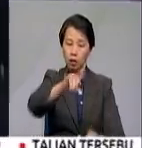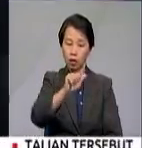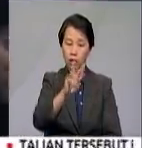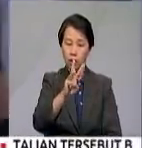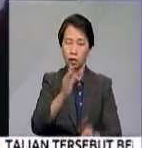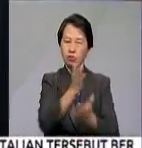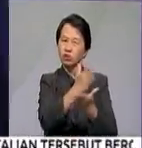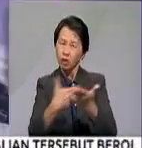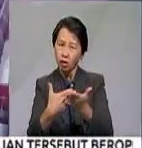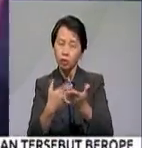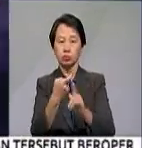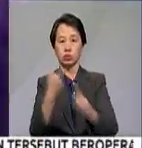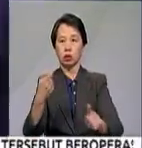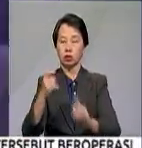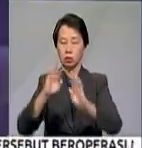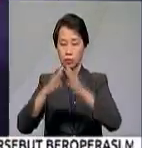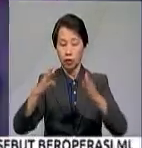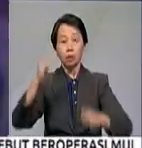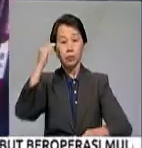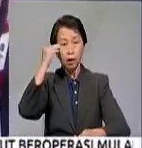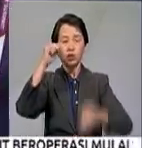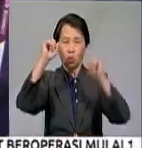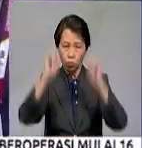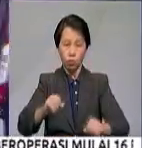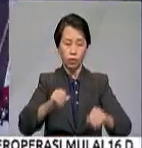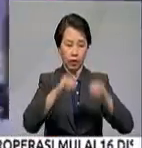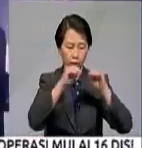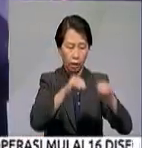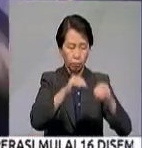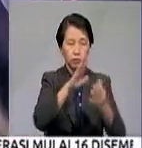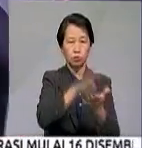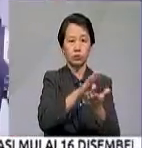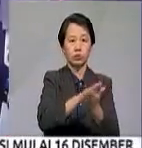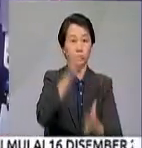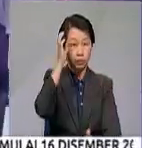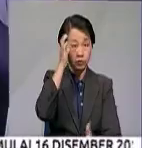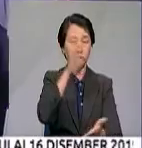sebahagian daripada bahasa Malaysia dan boleh diajar di sekolah-sekolah Cina